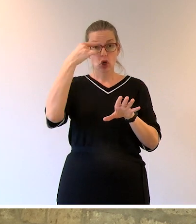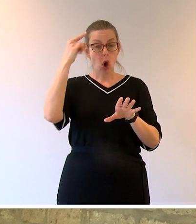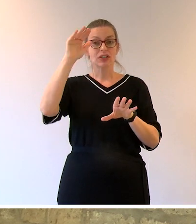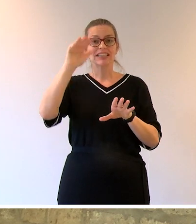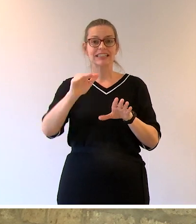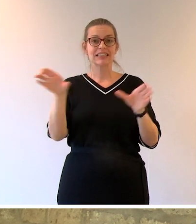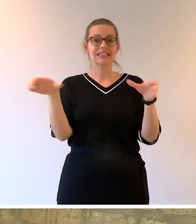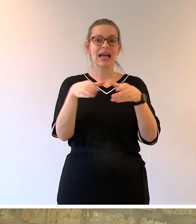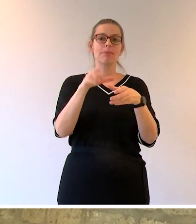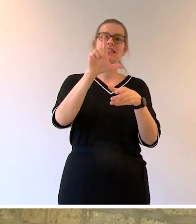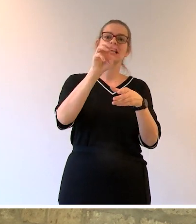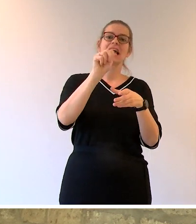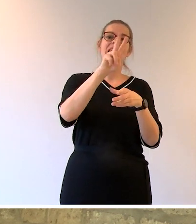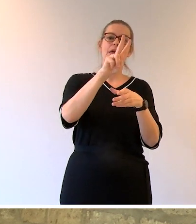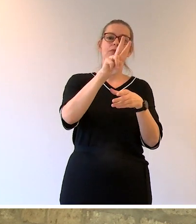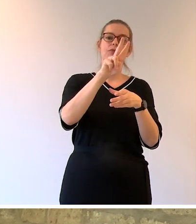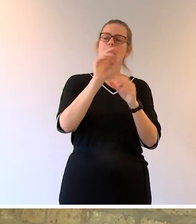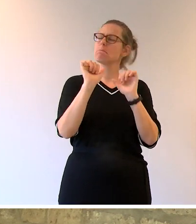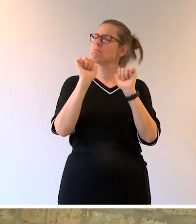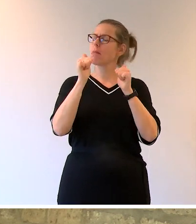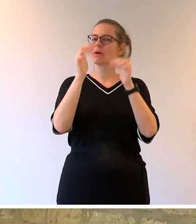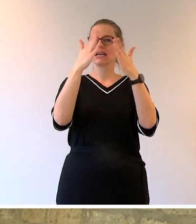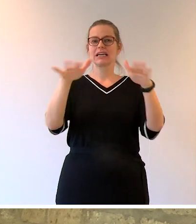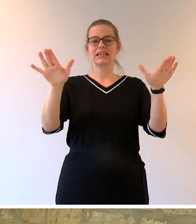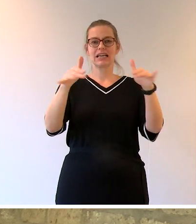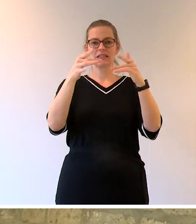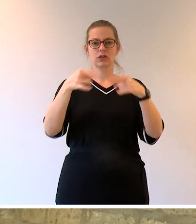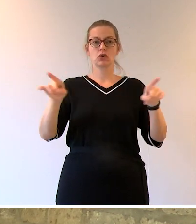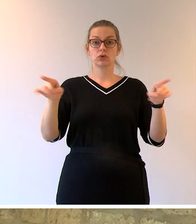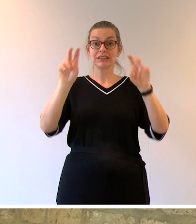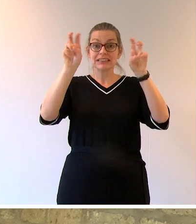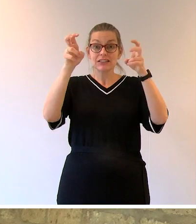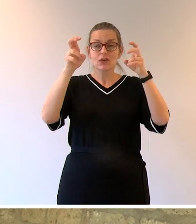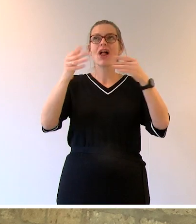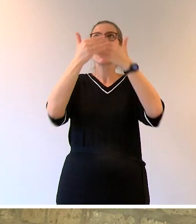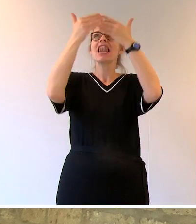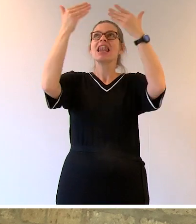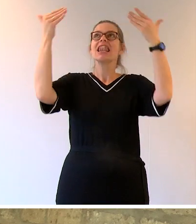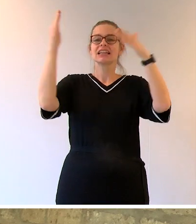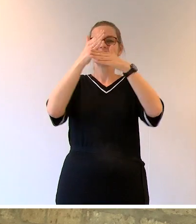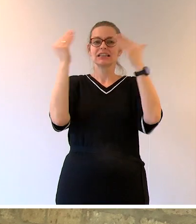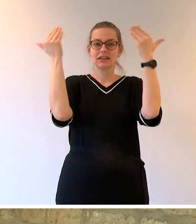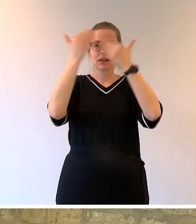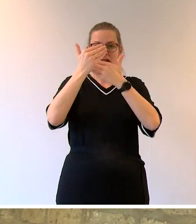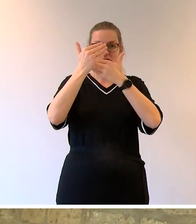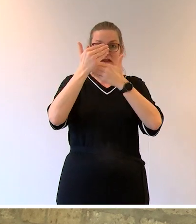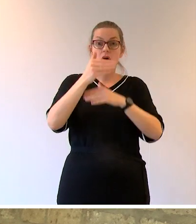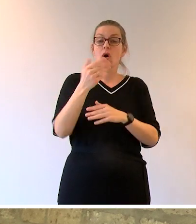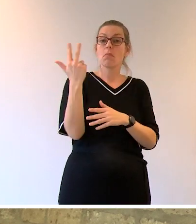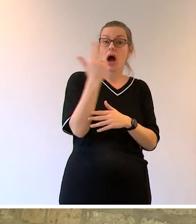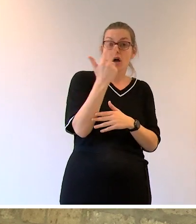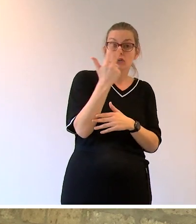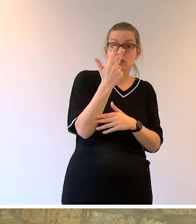organiseert samen met de band Lef een prachtig kerstconcert met als titel Licht in de Nacht. Vanaf 8 uur kunt u het